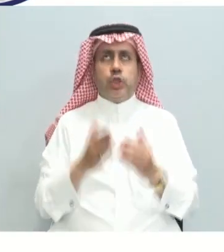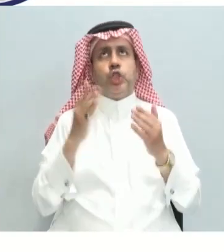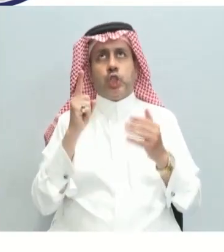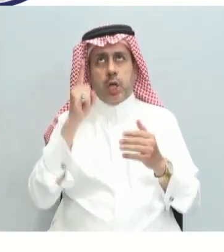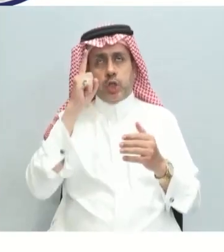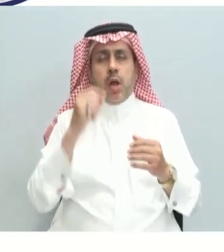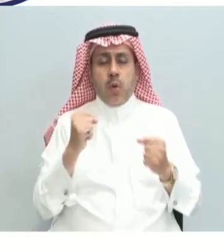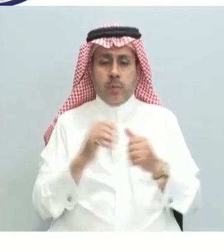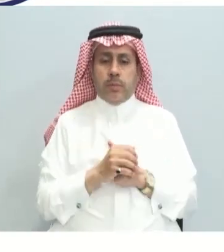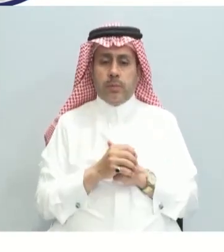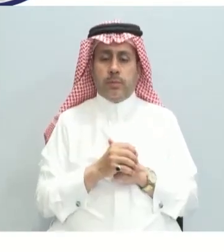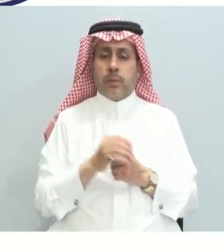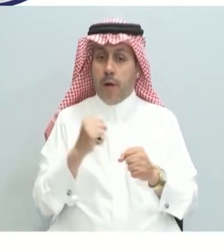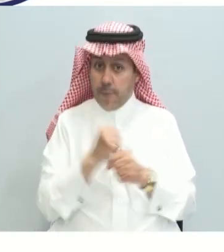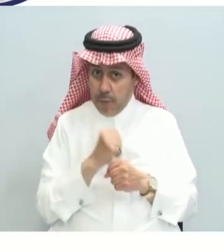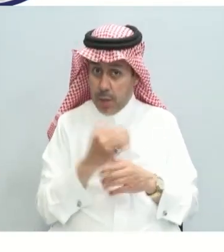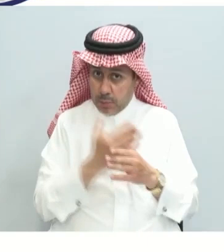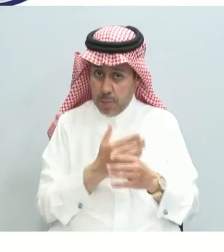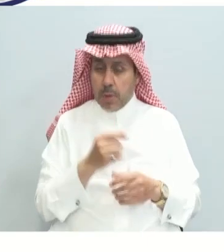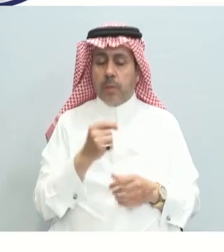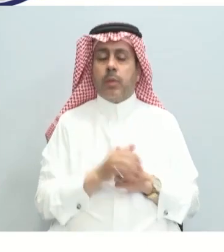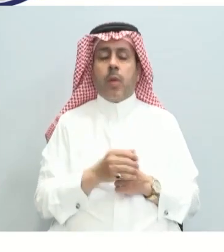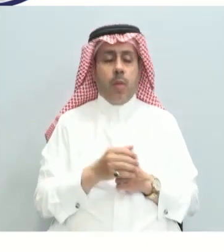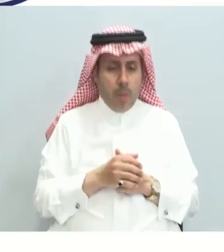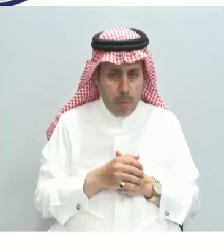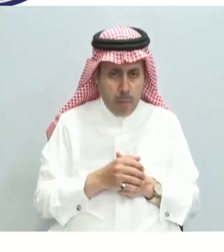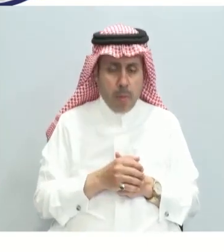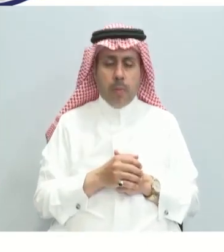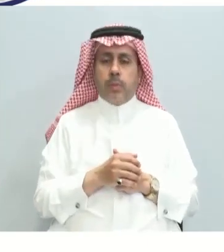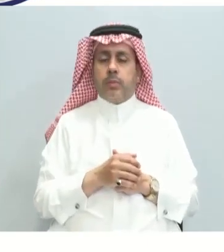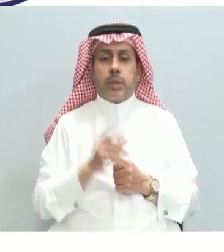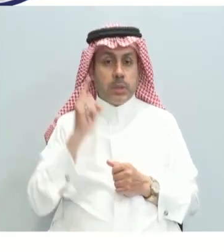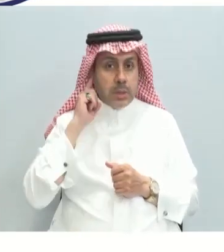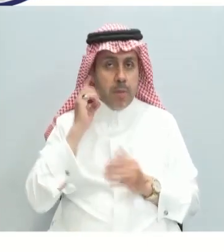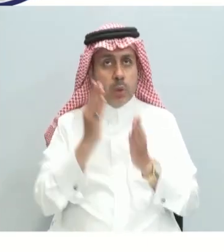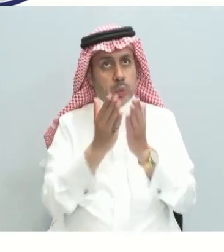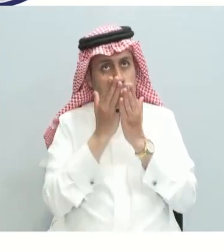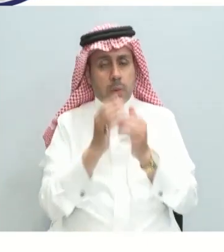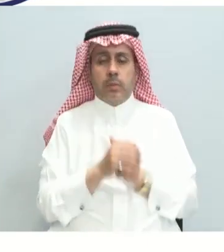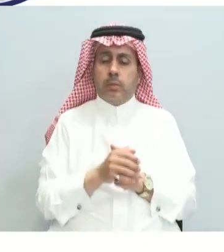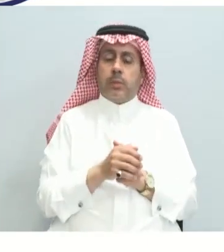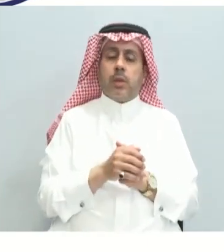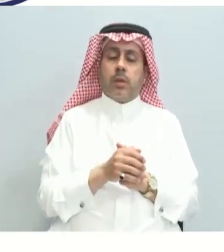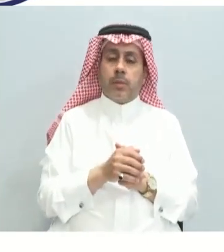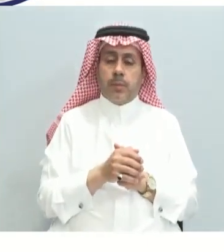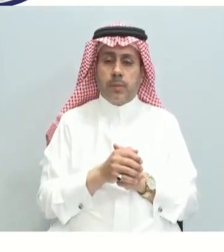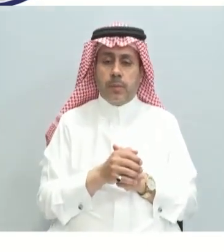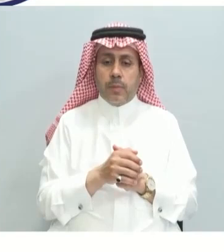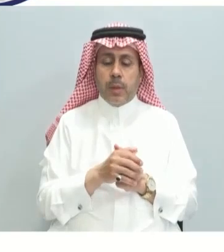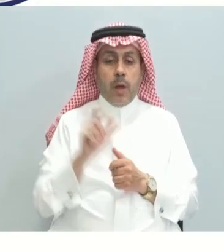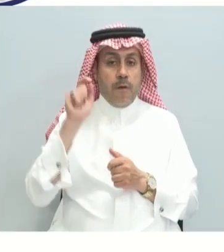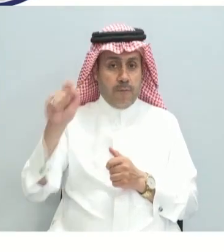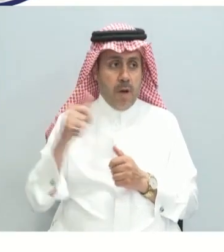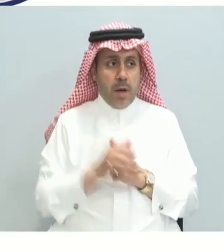العافية، فعل الأسباب وكتاب الله عز وجل، لما سمع الدعاء، لما سمع الرقية، يتفائل